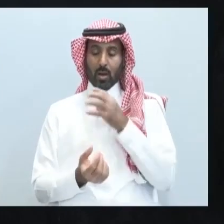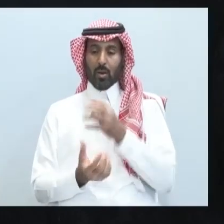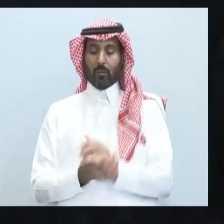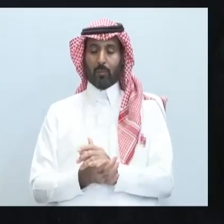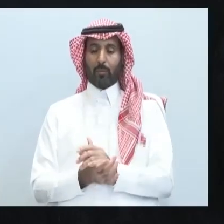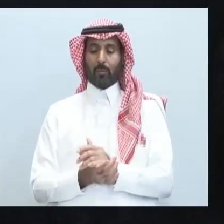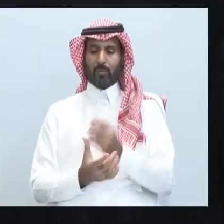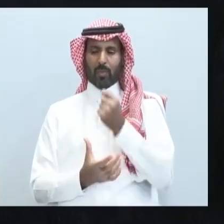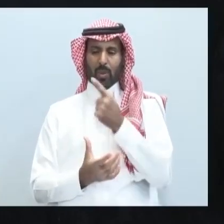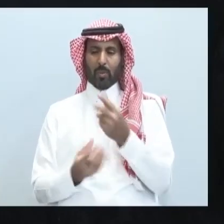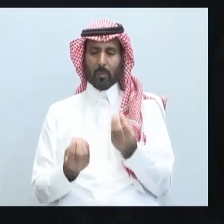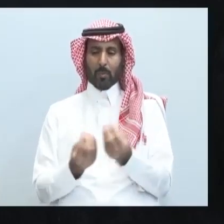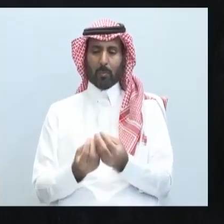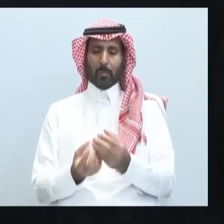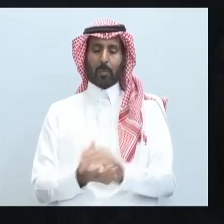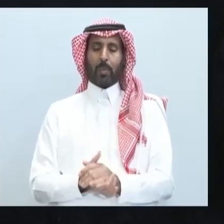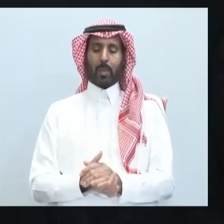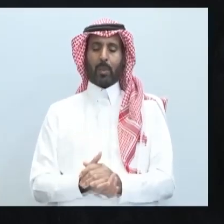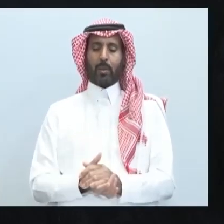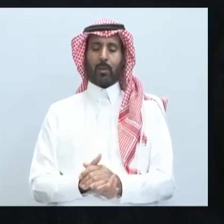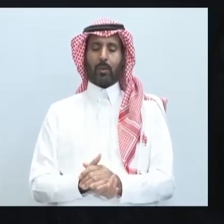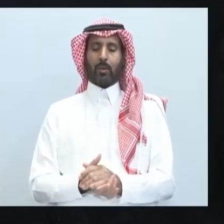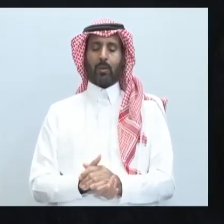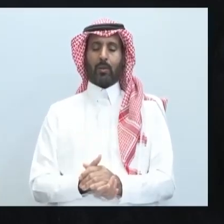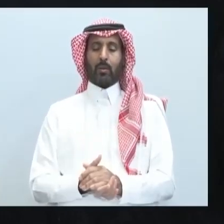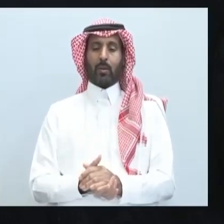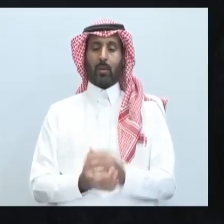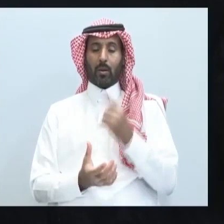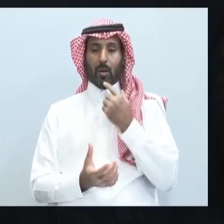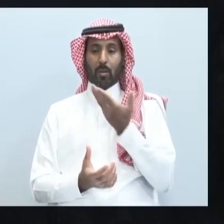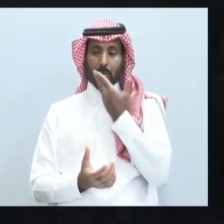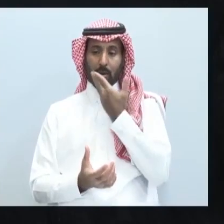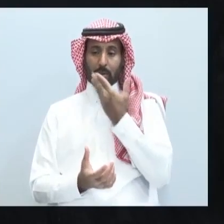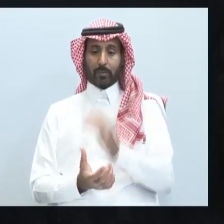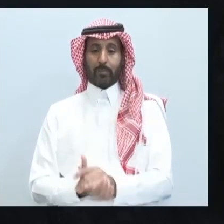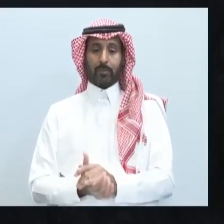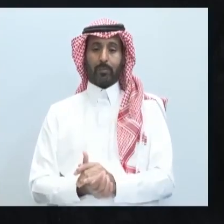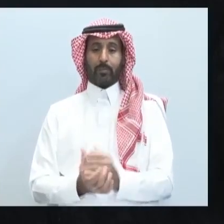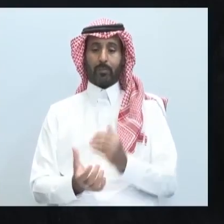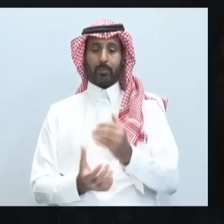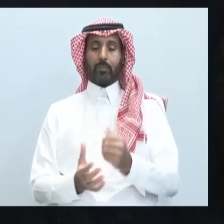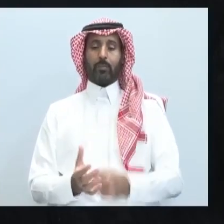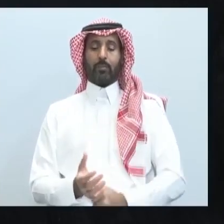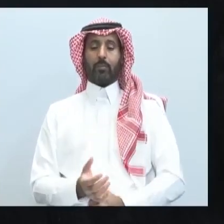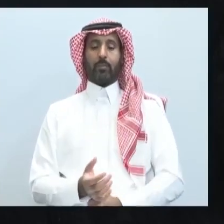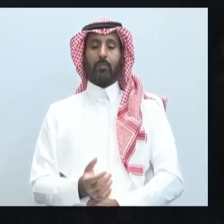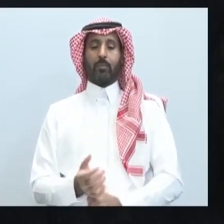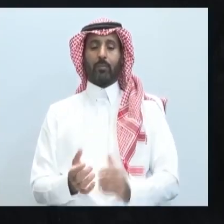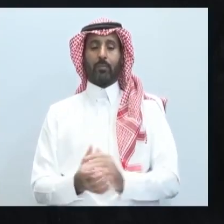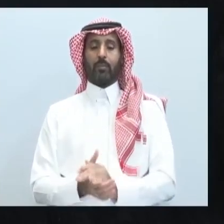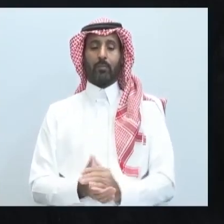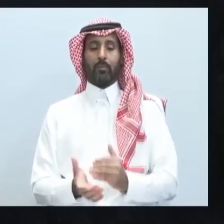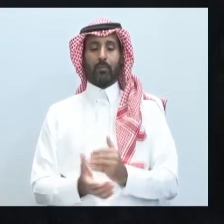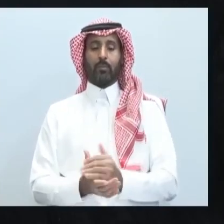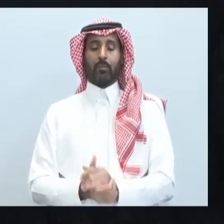مرافق اللي هو مين عندي هنا اللي هو عندي الماء اذا الحمض هو موجب والقاعده المرافقه له والنشادر